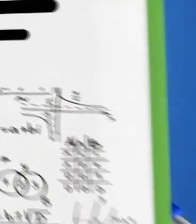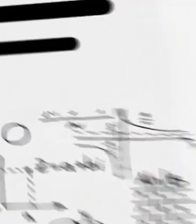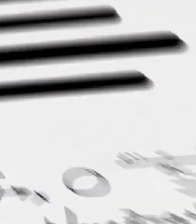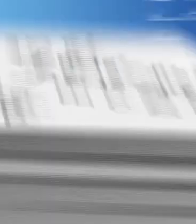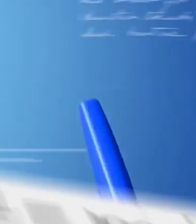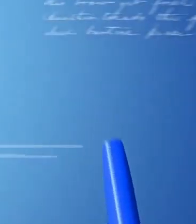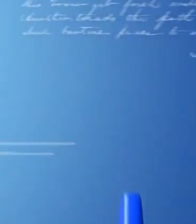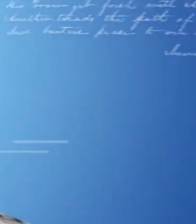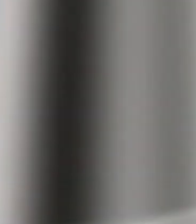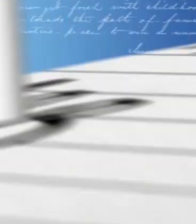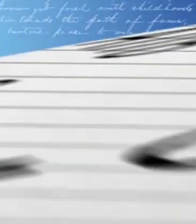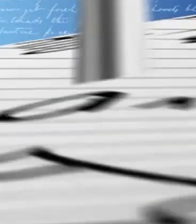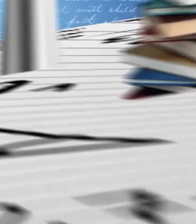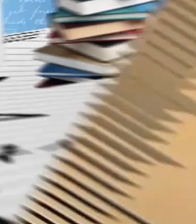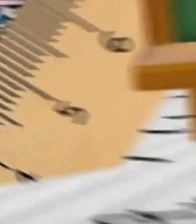Muzica